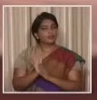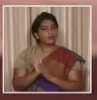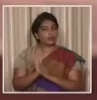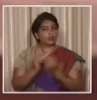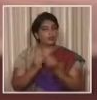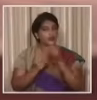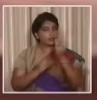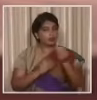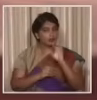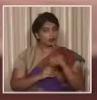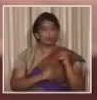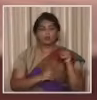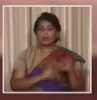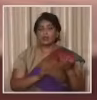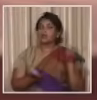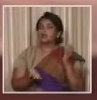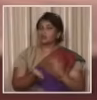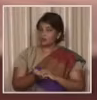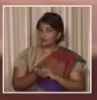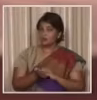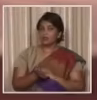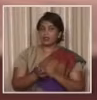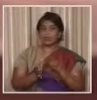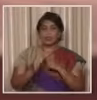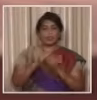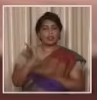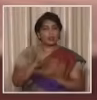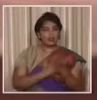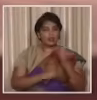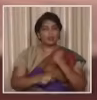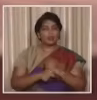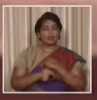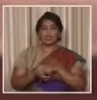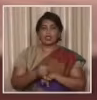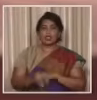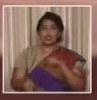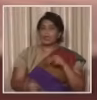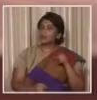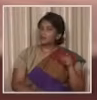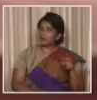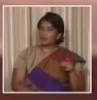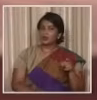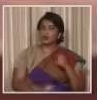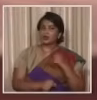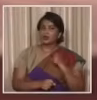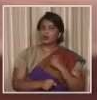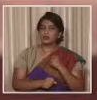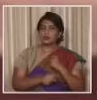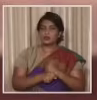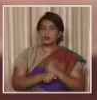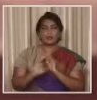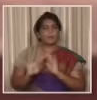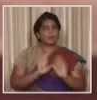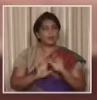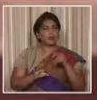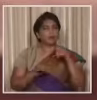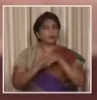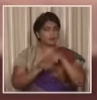දීපු එකට ගරු කතානායකතුමනි නැවත වතාවක් ඇපීල් කරලා තියෙනවා රාජ්‍ය පරිපාලන ලේකම්තුමා. එතකොට රාජ්‍ය